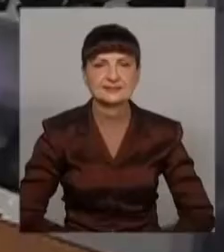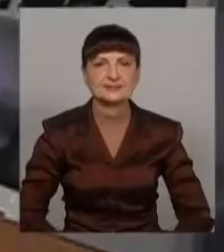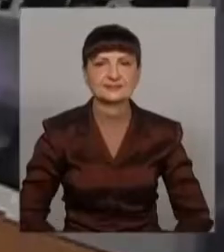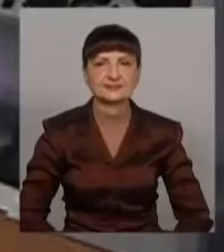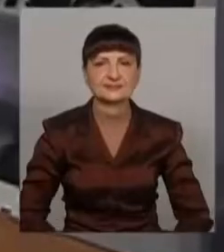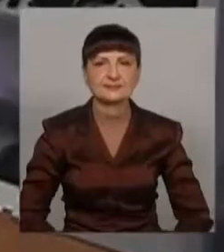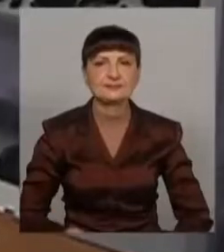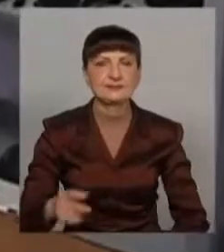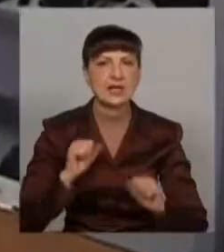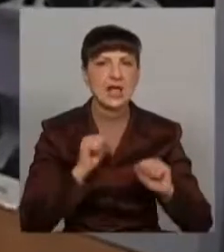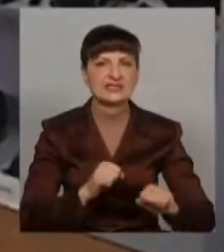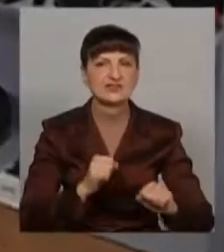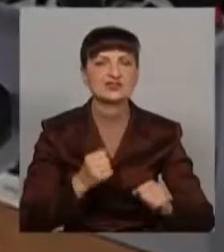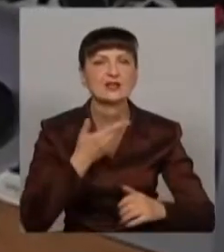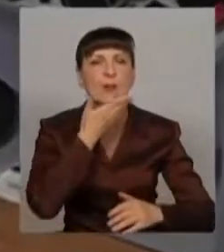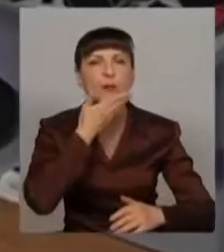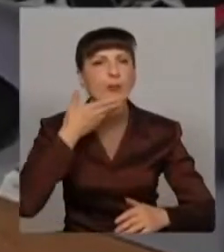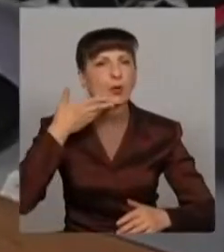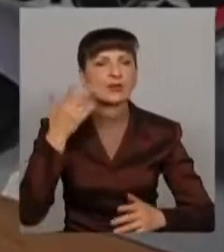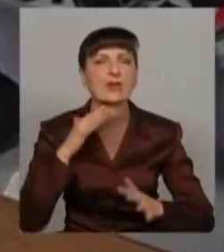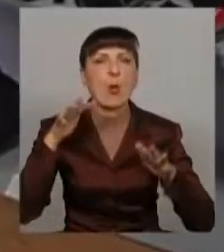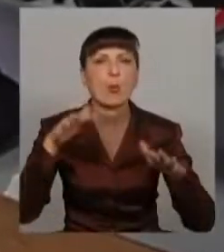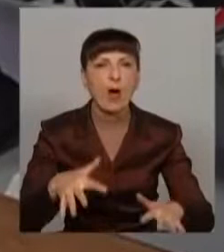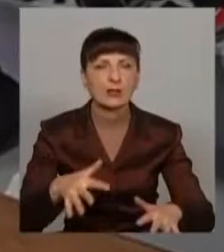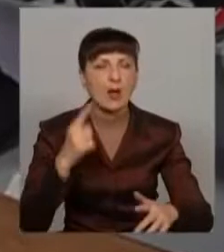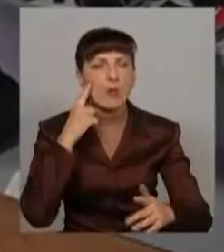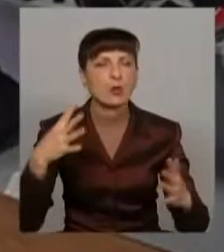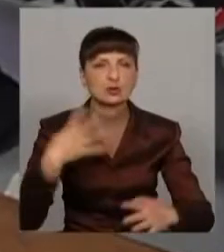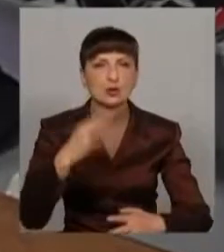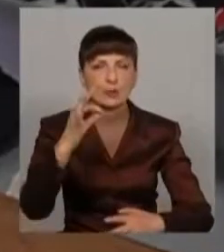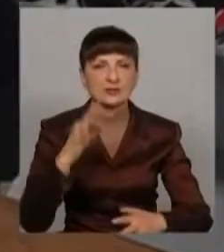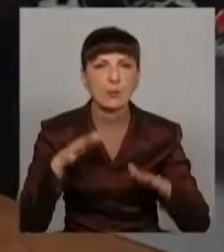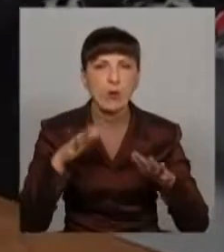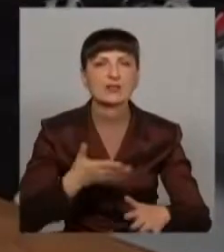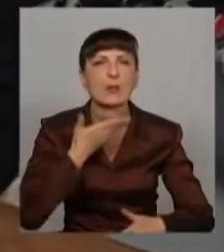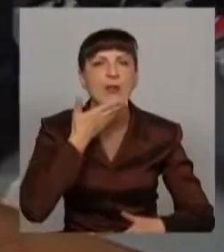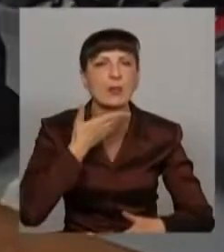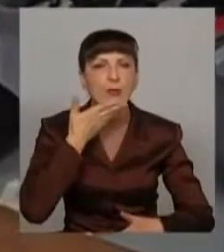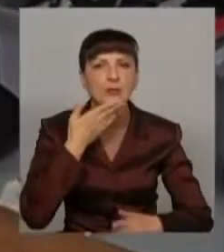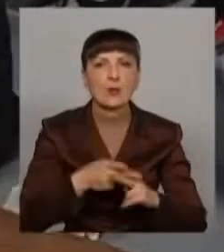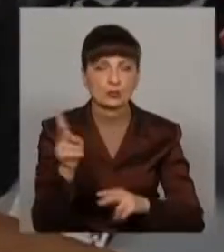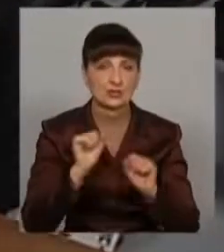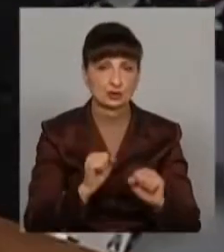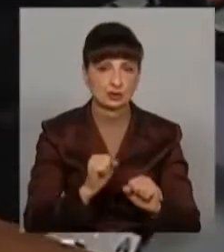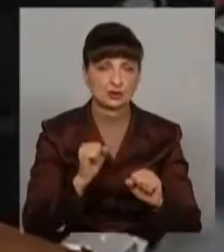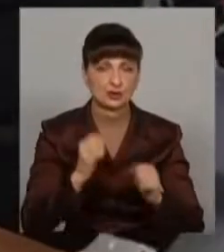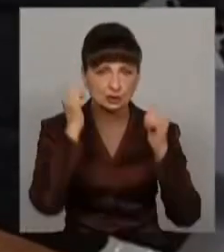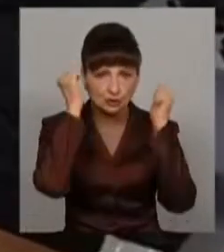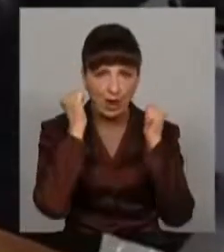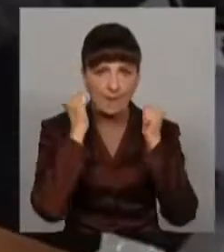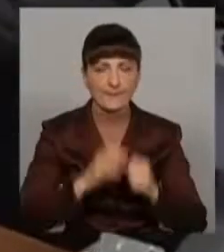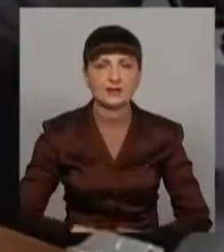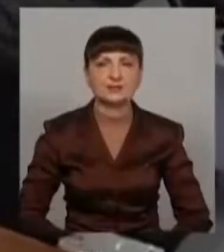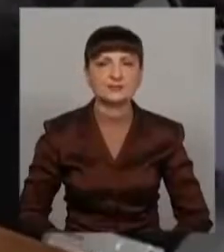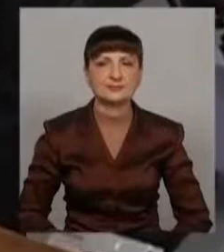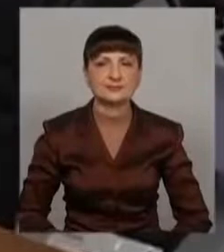который защищает ваш подбородок. Потому что при падениях в основном 40% падений приходит сам подбородок, и он вас защитит. Так, мне как новичку